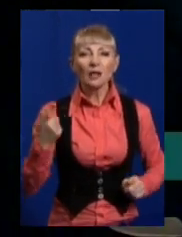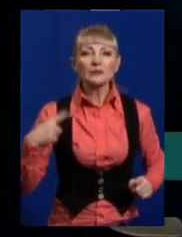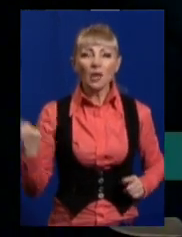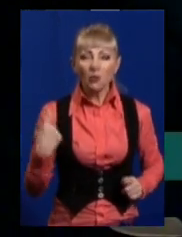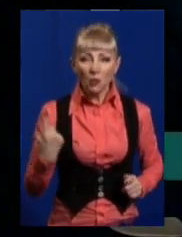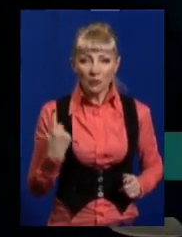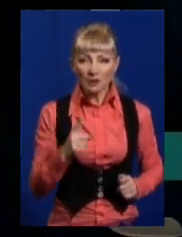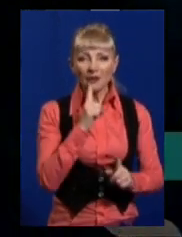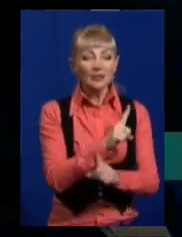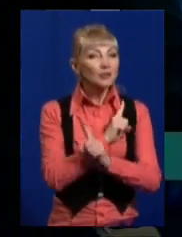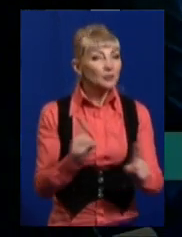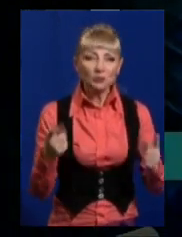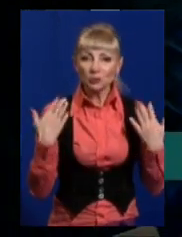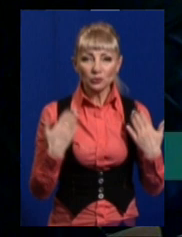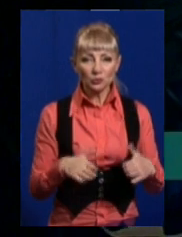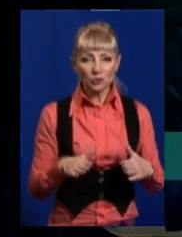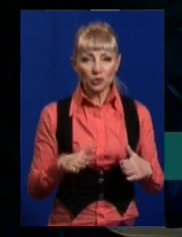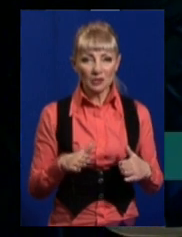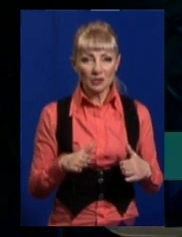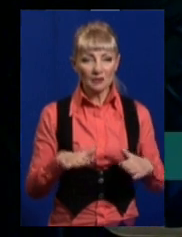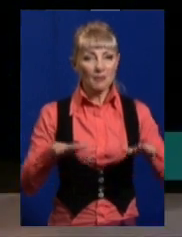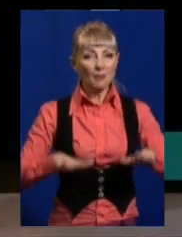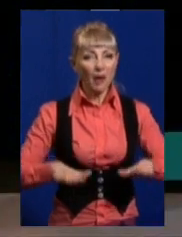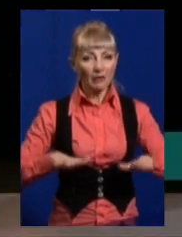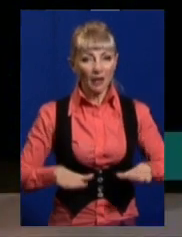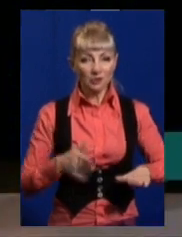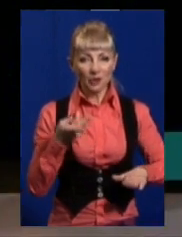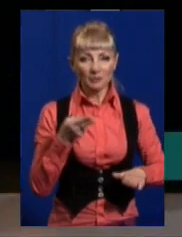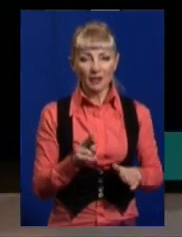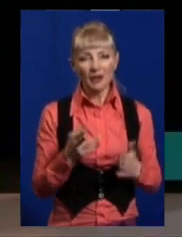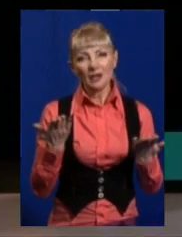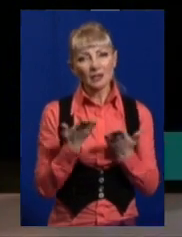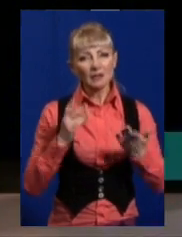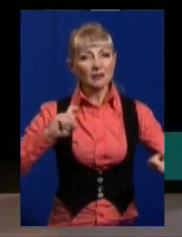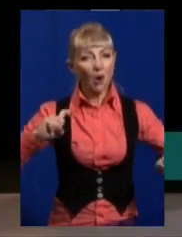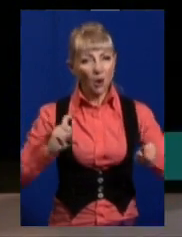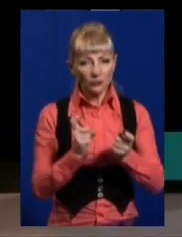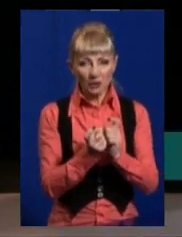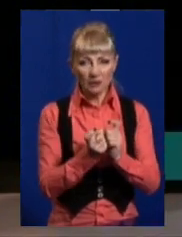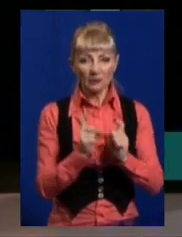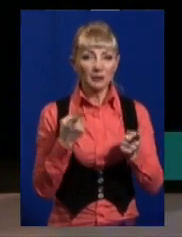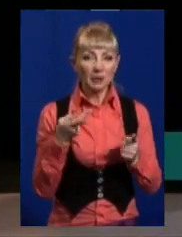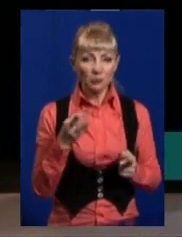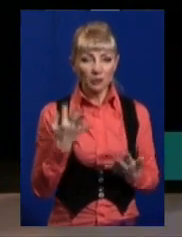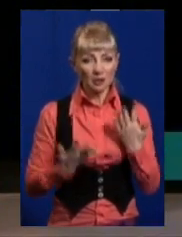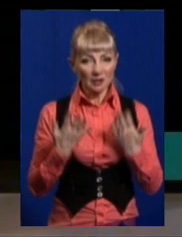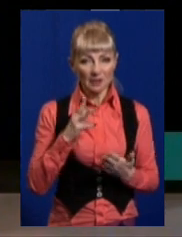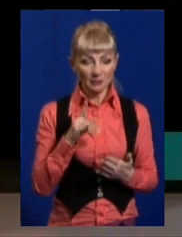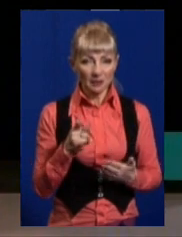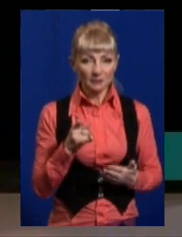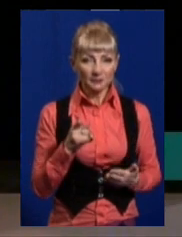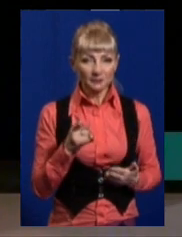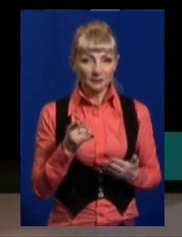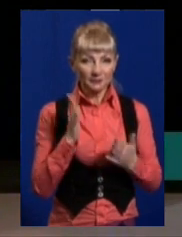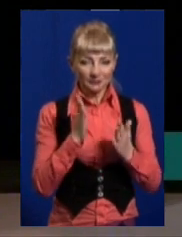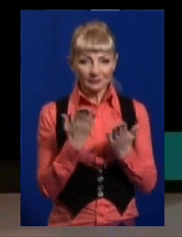область не буде вже майданчиком для глибоких конфліктів. Тому що якщо ми візьмемо такі